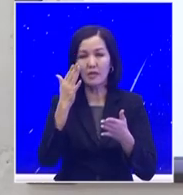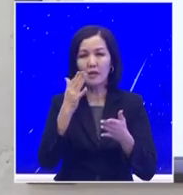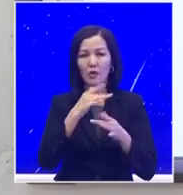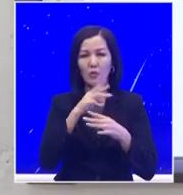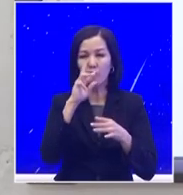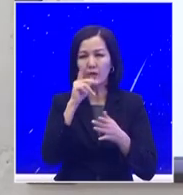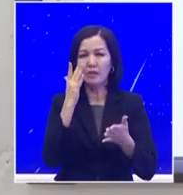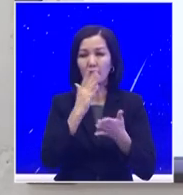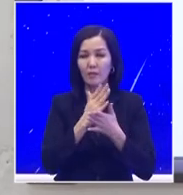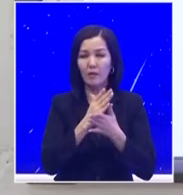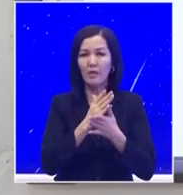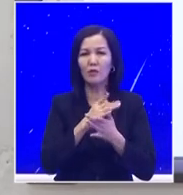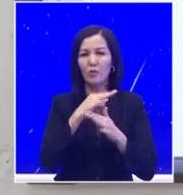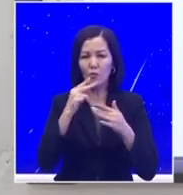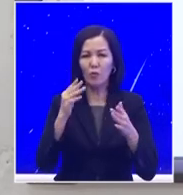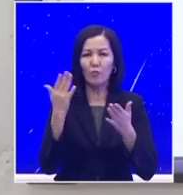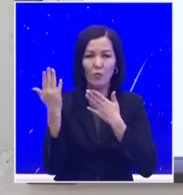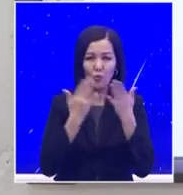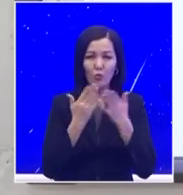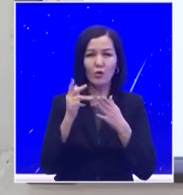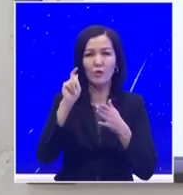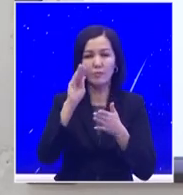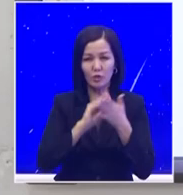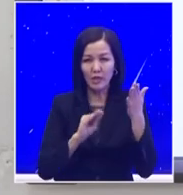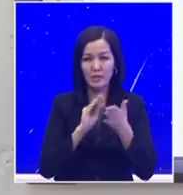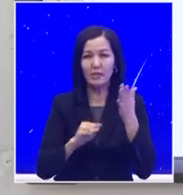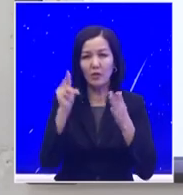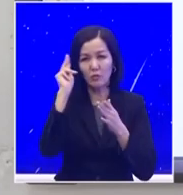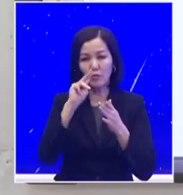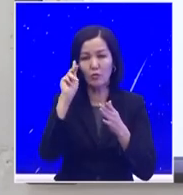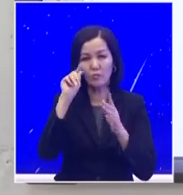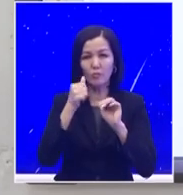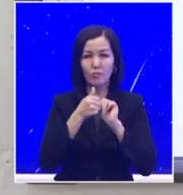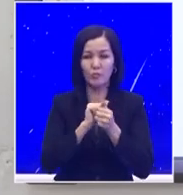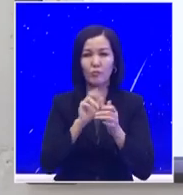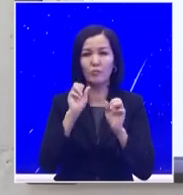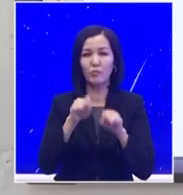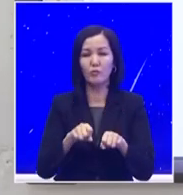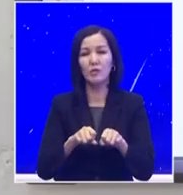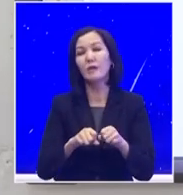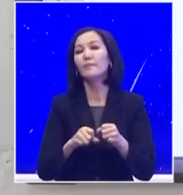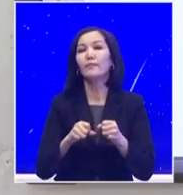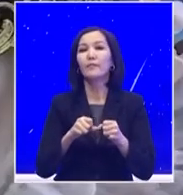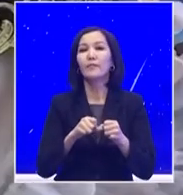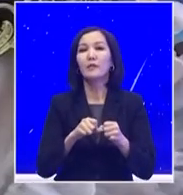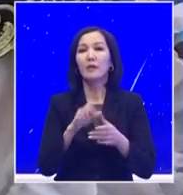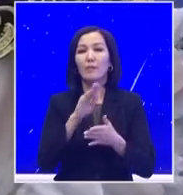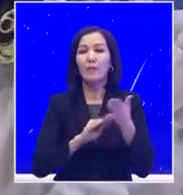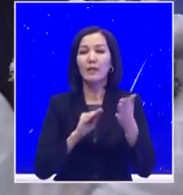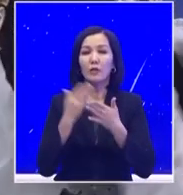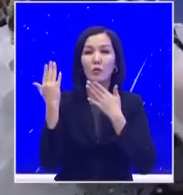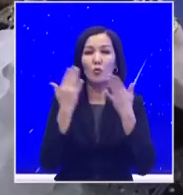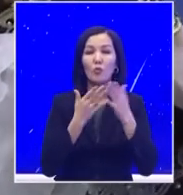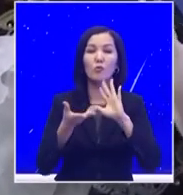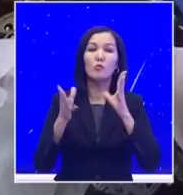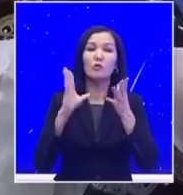шатасса да, мейлі соны көбірек жылдан пайдаланса, ол кісілер әріпті тез жаттап алу және мәтінді оқу. Жалпы